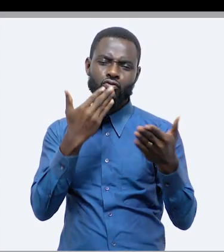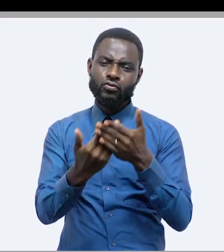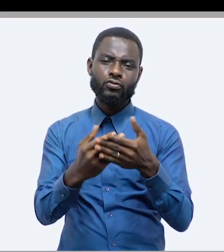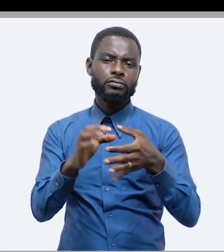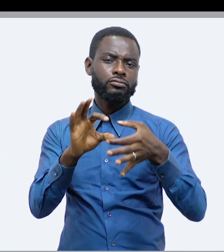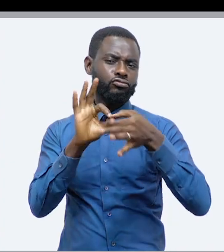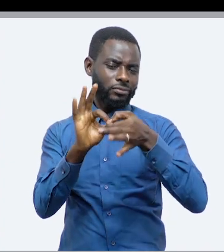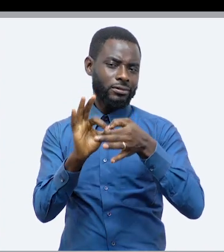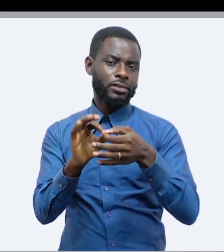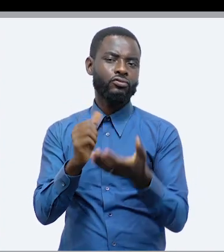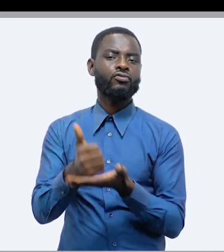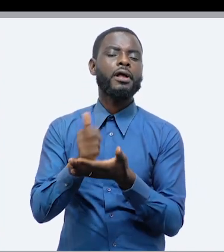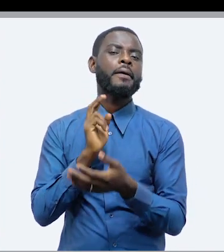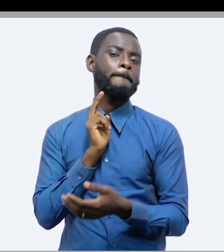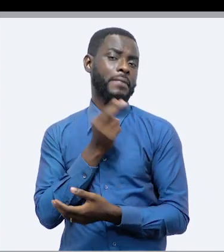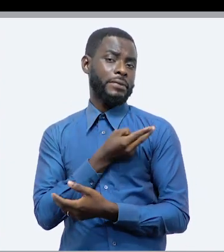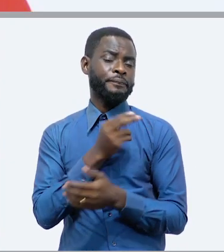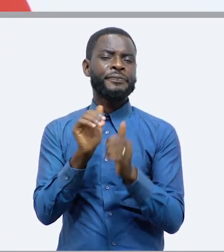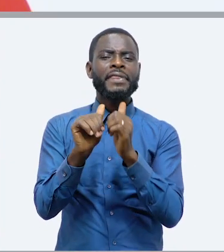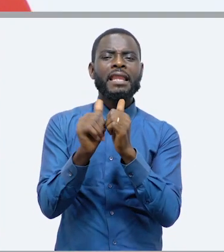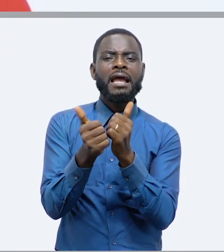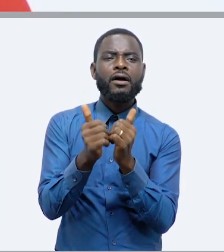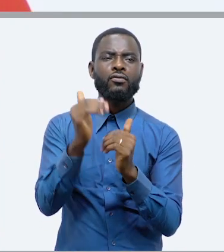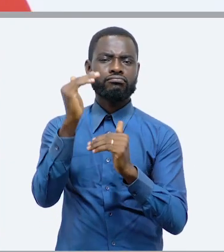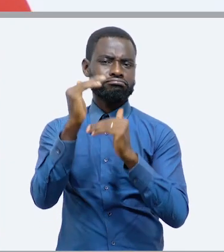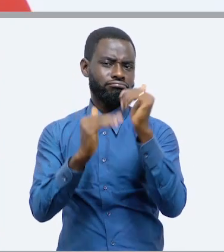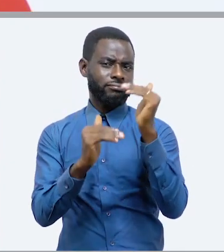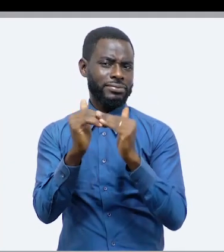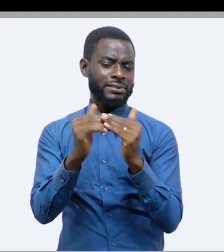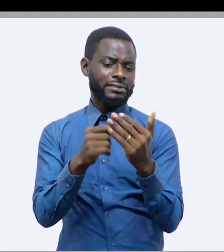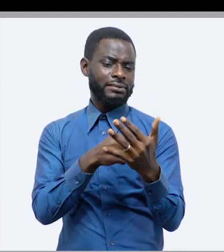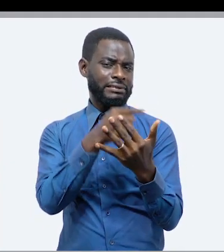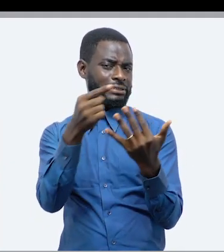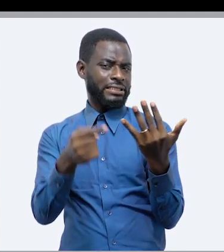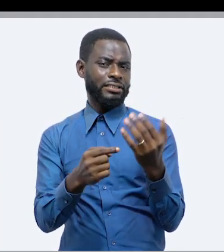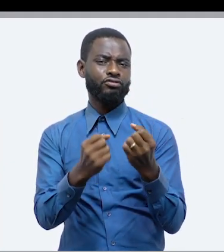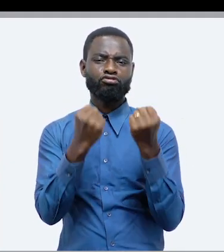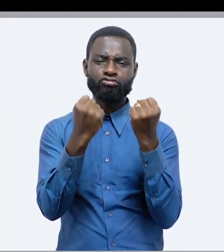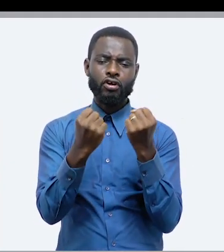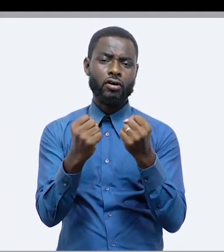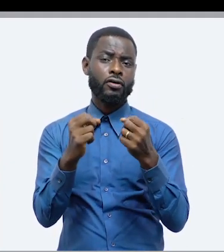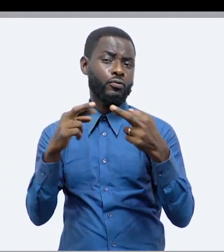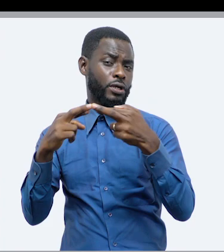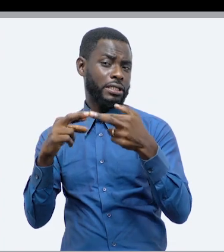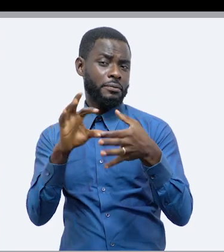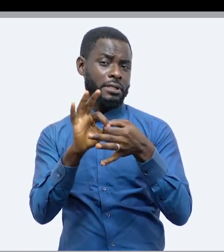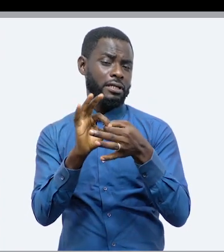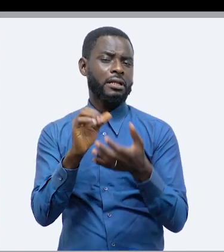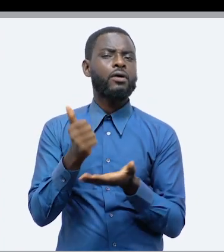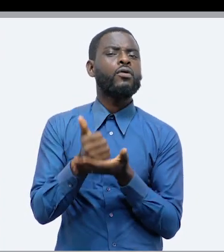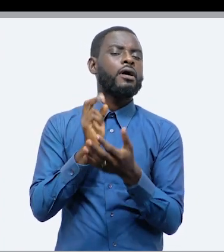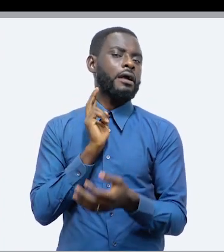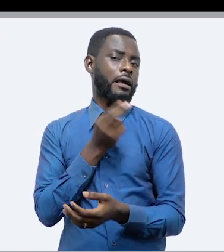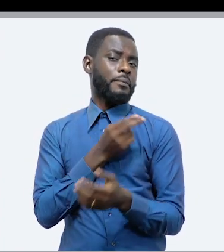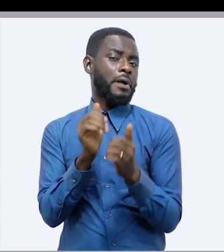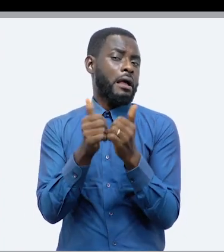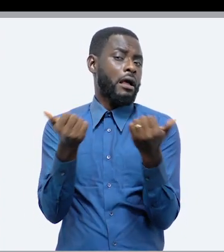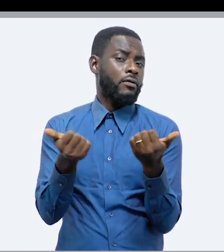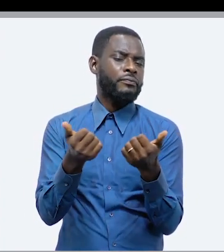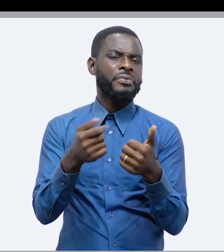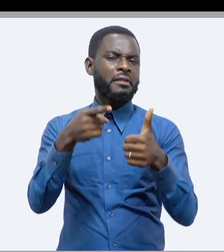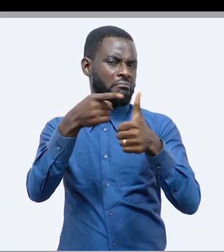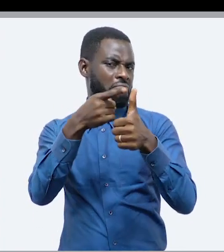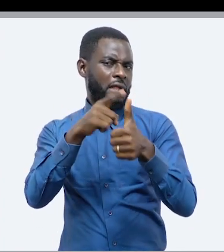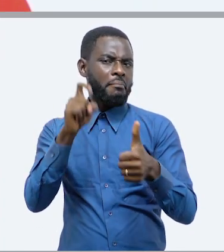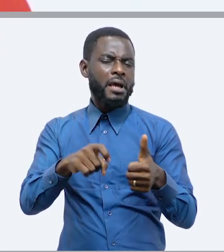anyobo, ke network no shramo ne wama shishin, sa ni wache wo hiyan waha ming. Ni wake men ana chakpa, ye